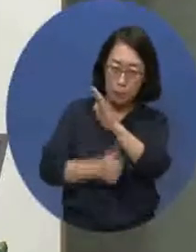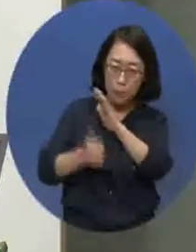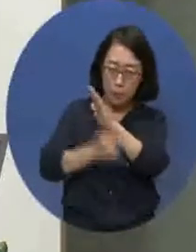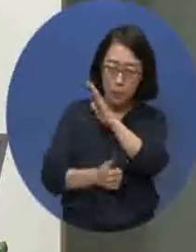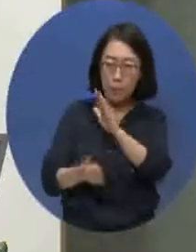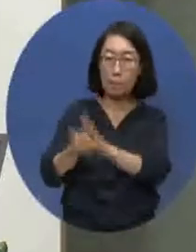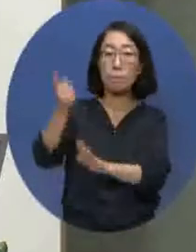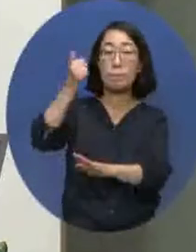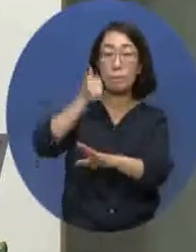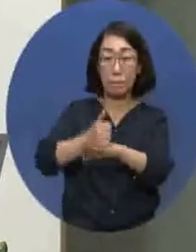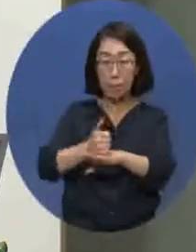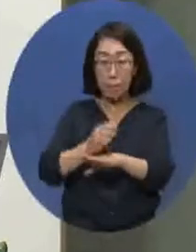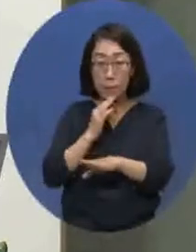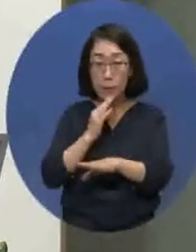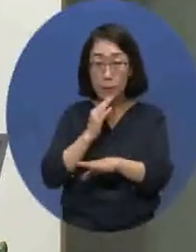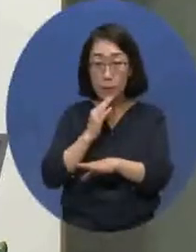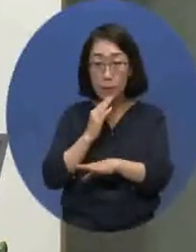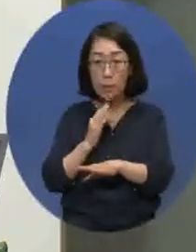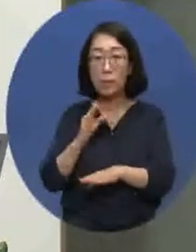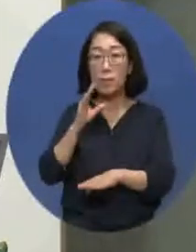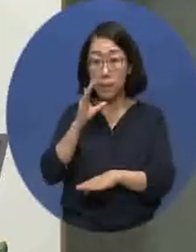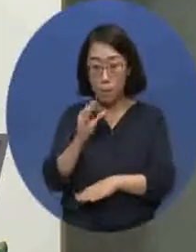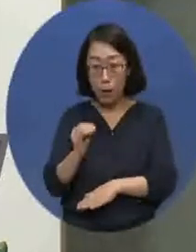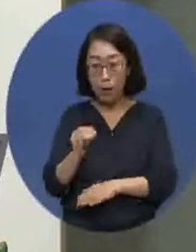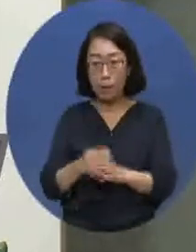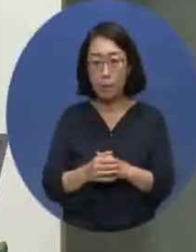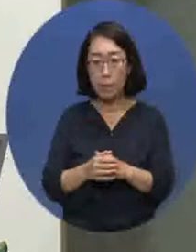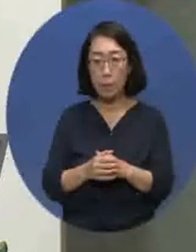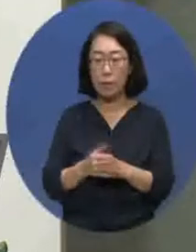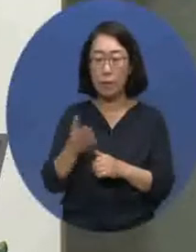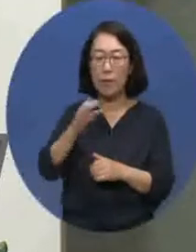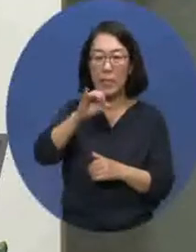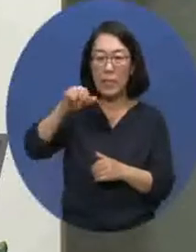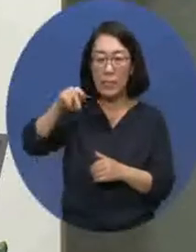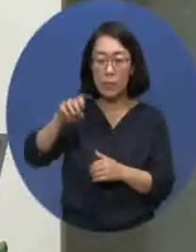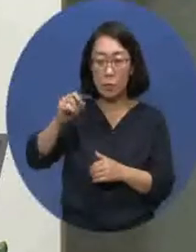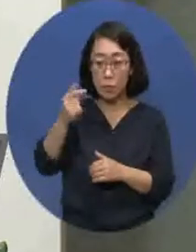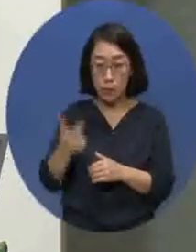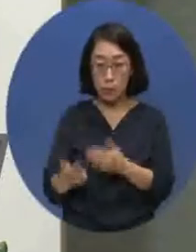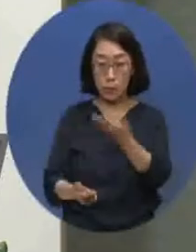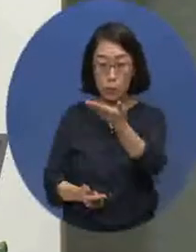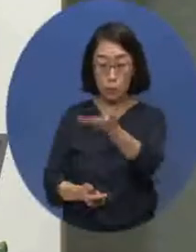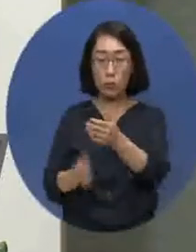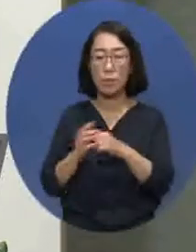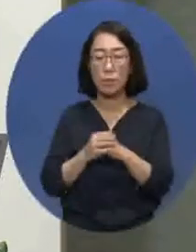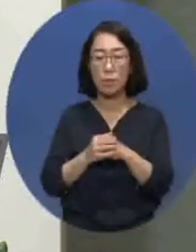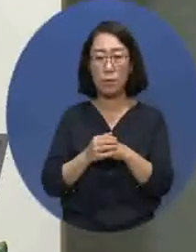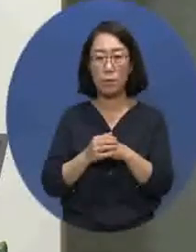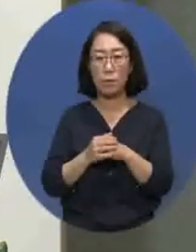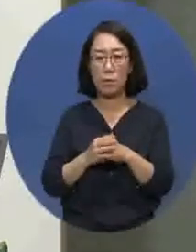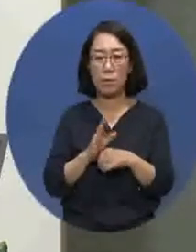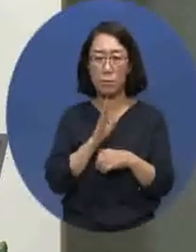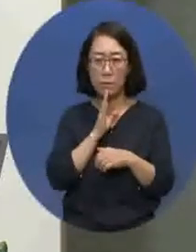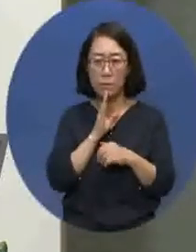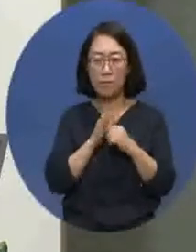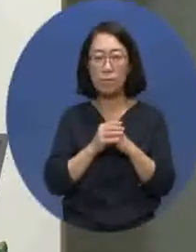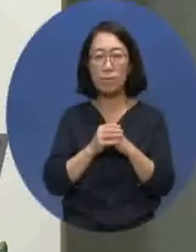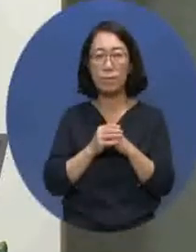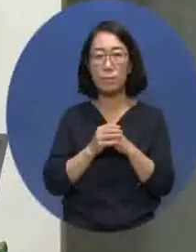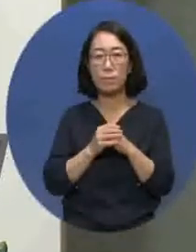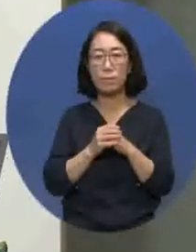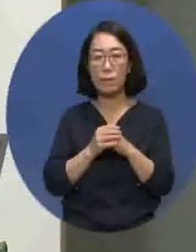뜻이 있어서 하겠죠 많은 특히 그 이정근 위원장께서 는 그 참 에